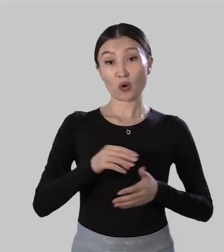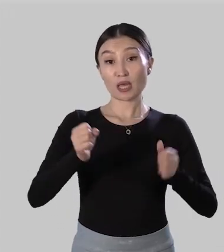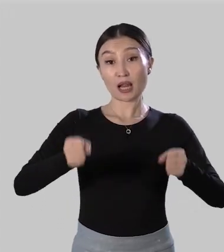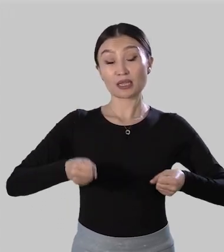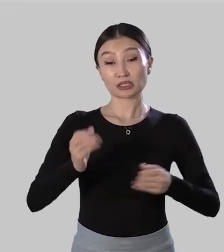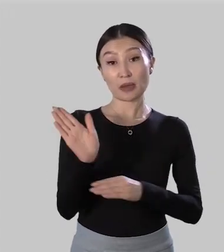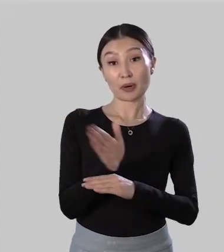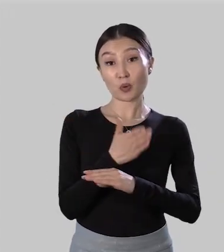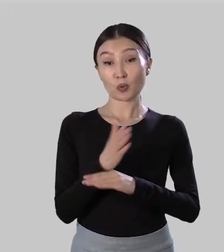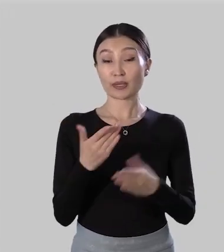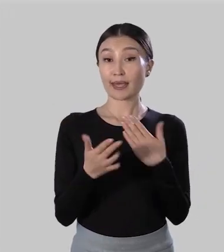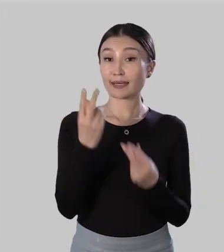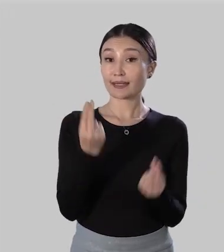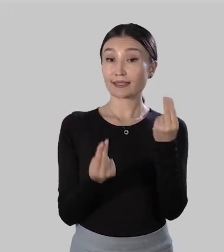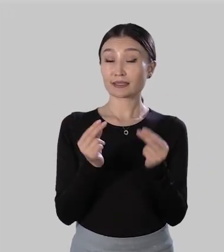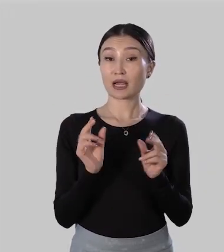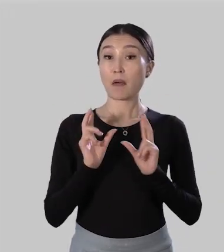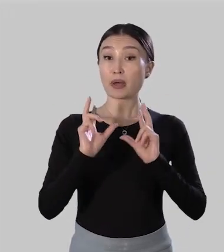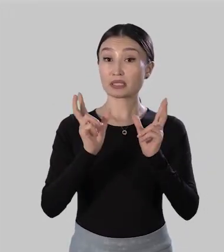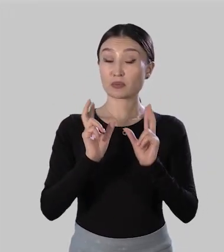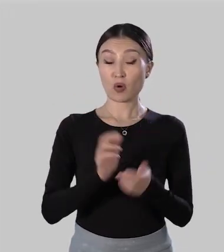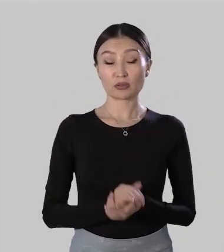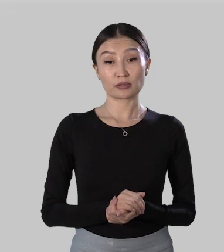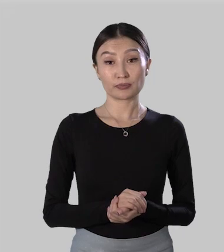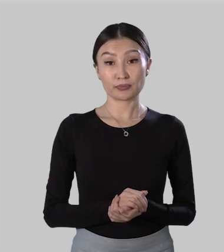от лыжной прогулки или игры в баскетбол.